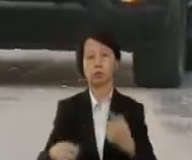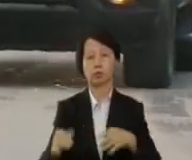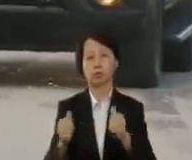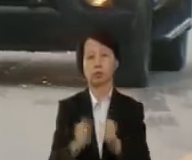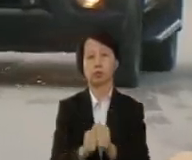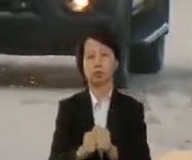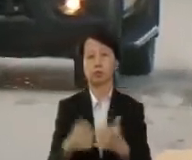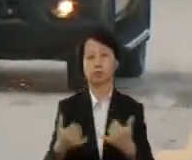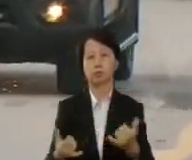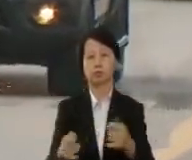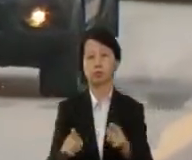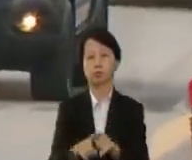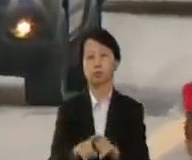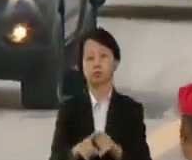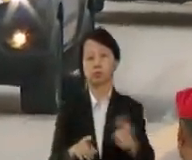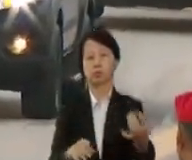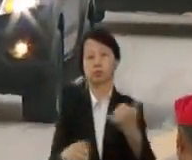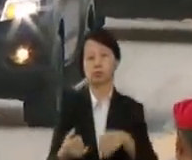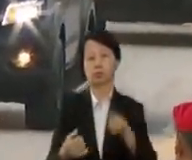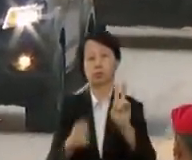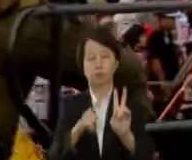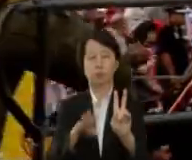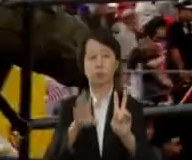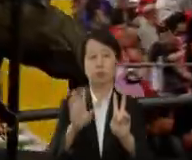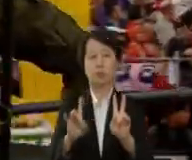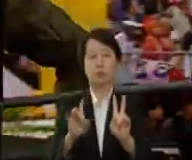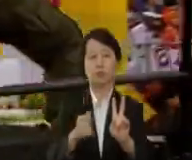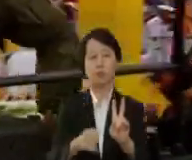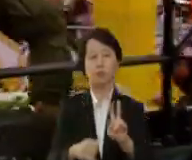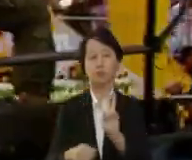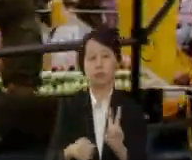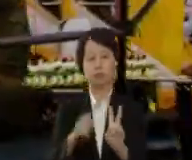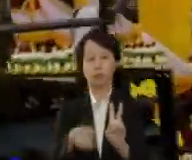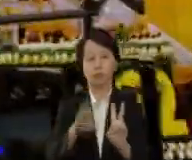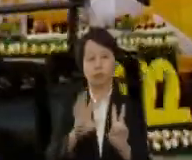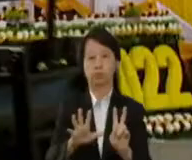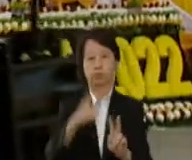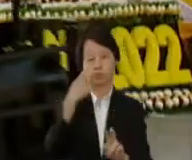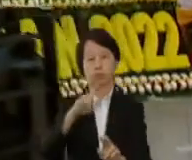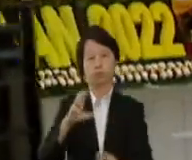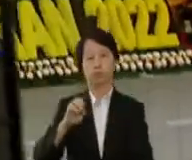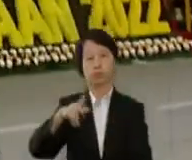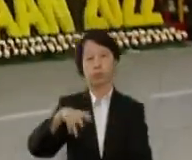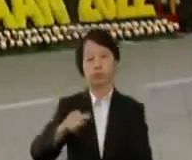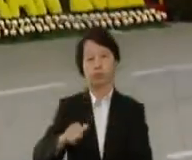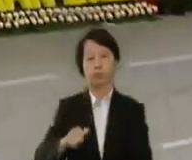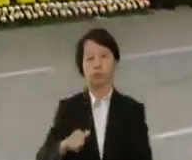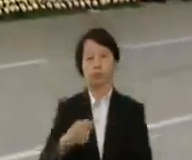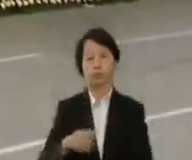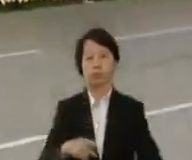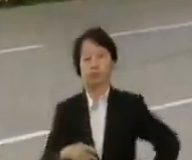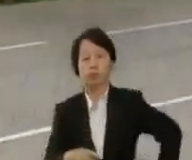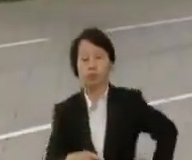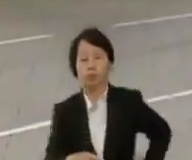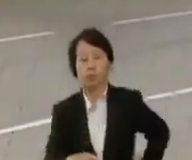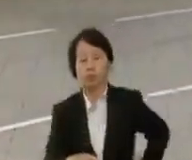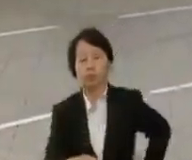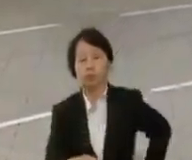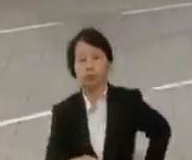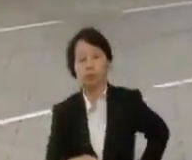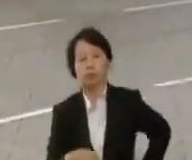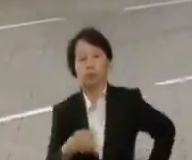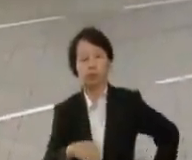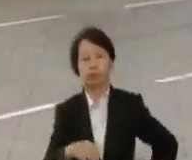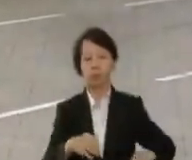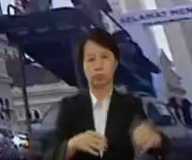Chevrolet Colorado Crew Cab 2.8 dan Nissan Navara 2.5 digunakan untuk operasi anti-hijack rescue dalam pesawat